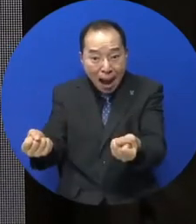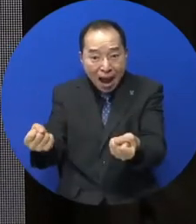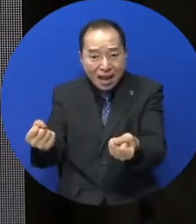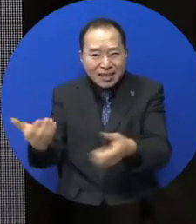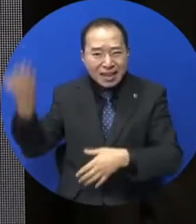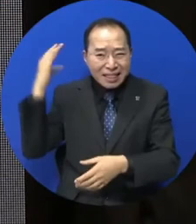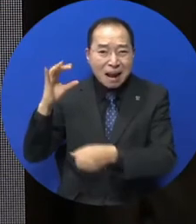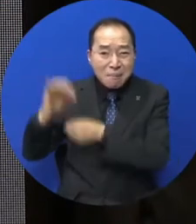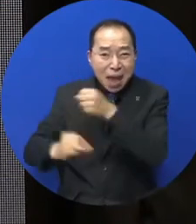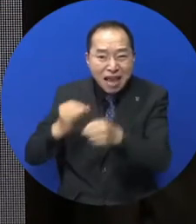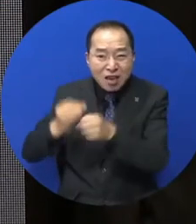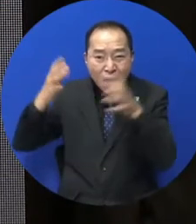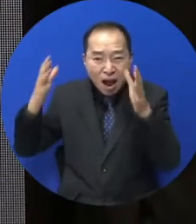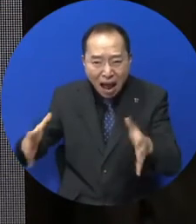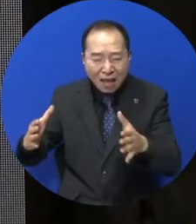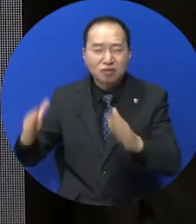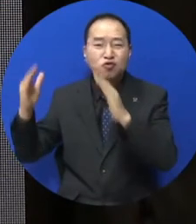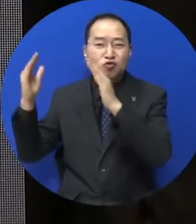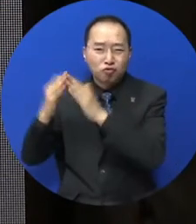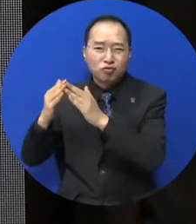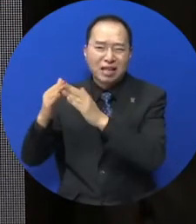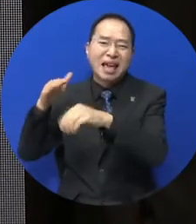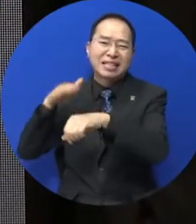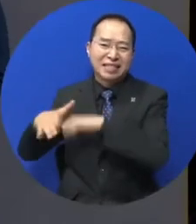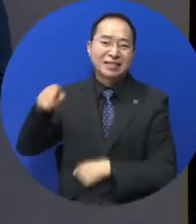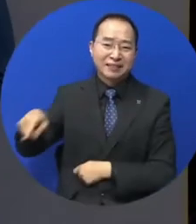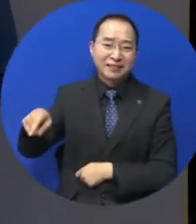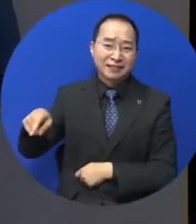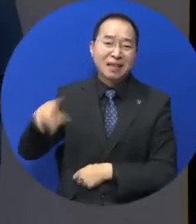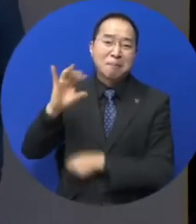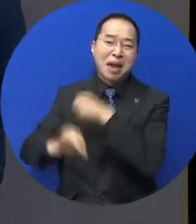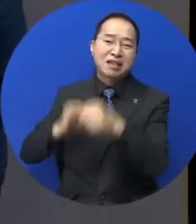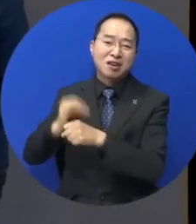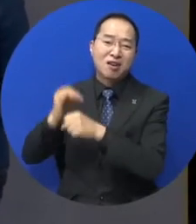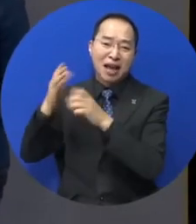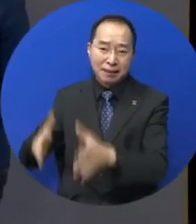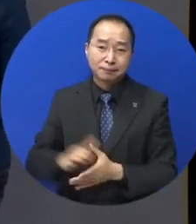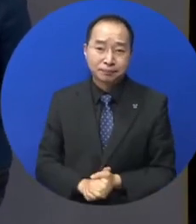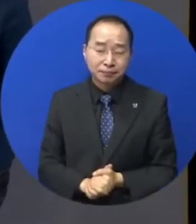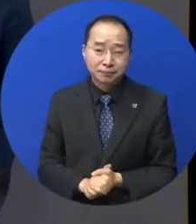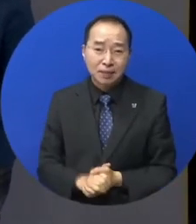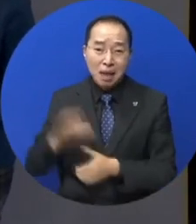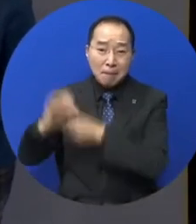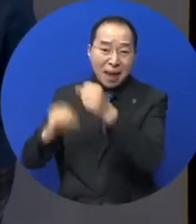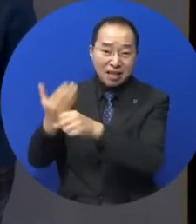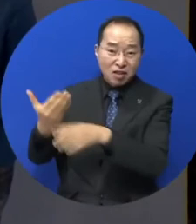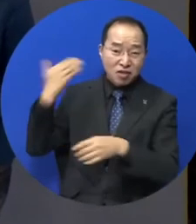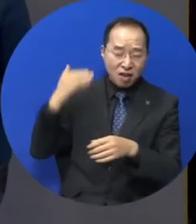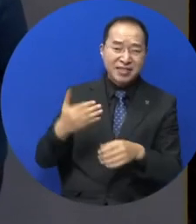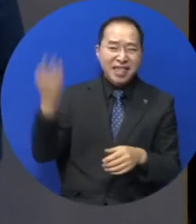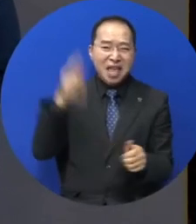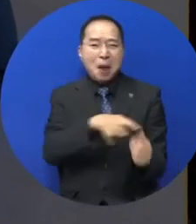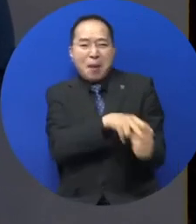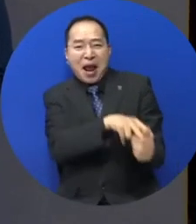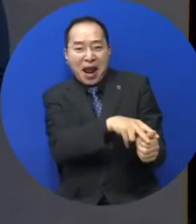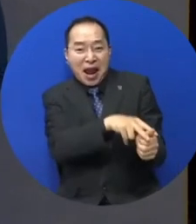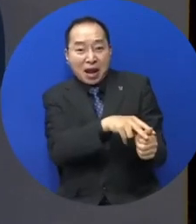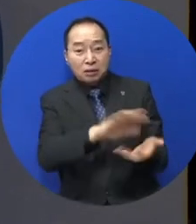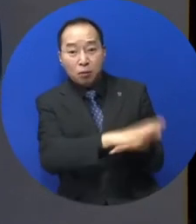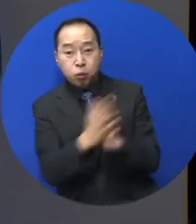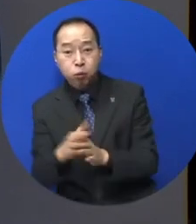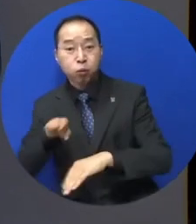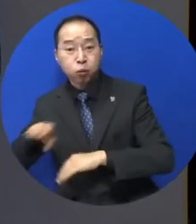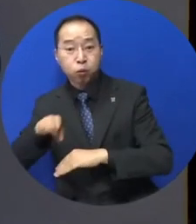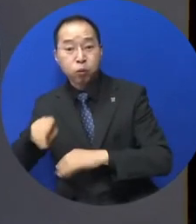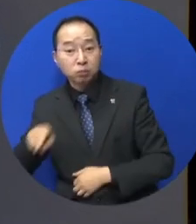표준이 되었습니다. 세계를 이끌었습니다. 100년 전 마차에서 자동차로 바뀌던 대전환의 시대만큼 지금